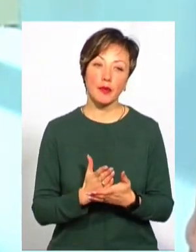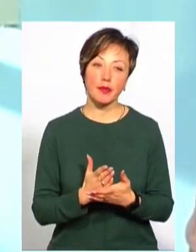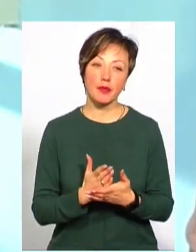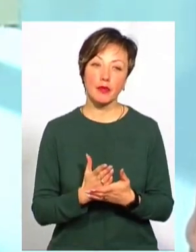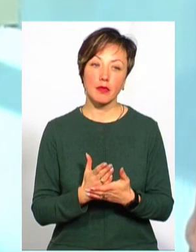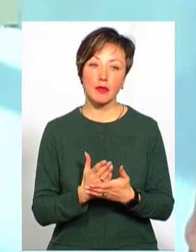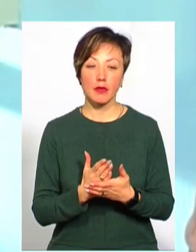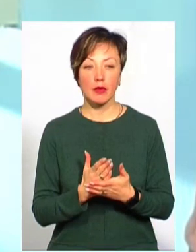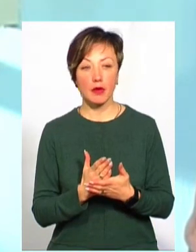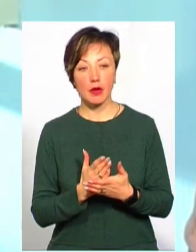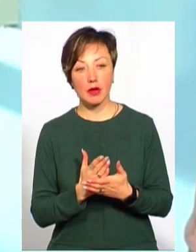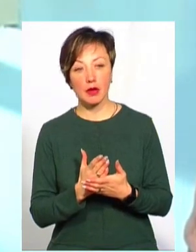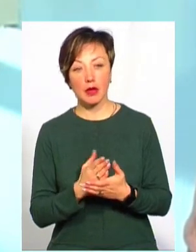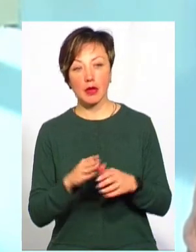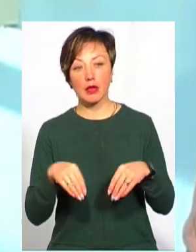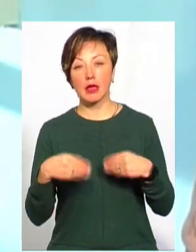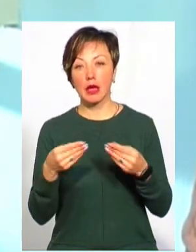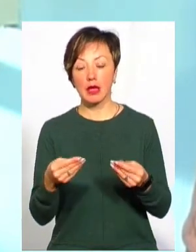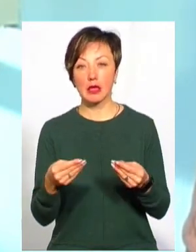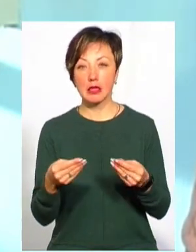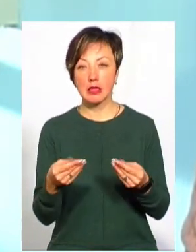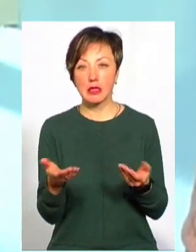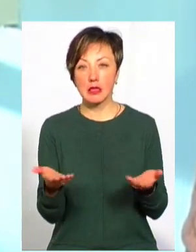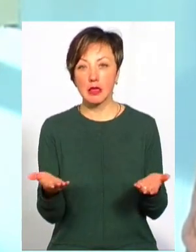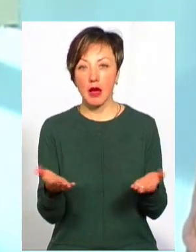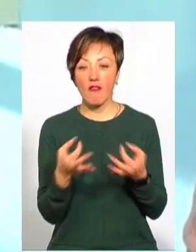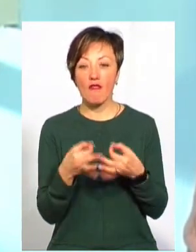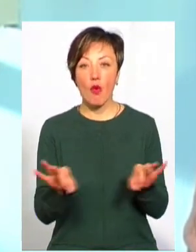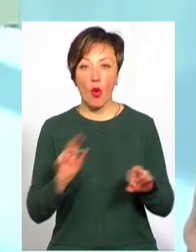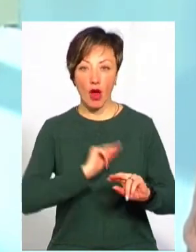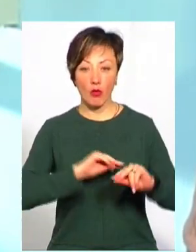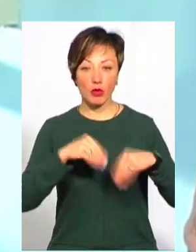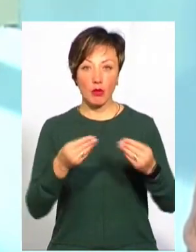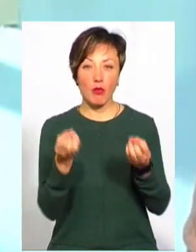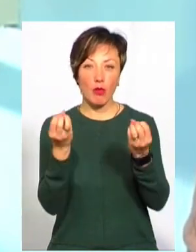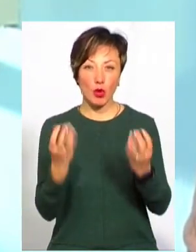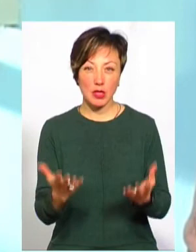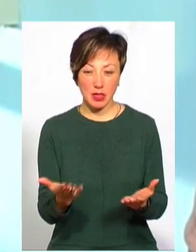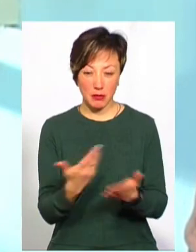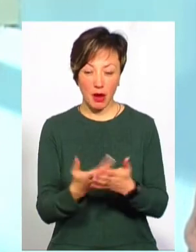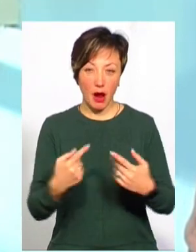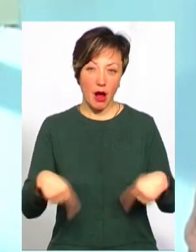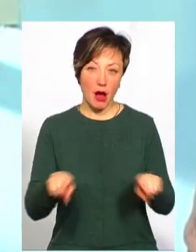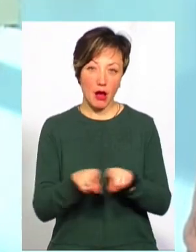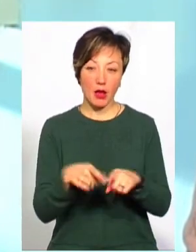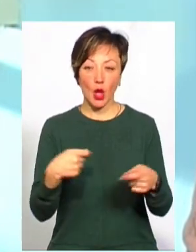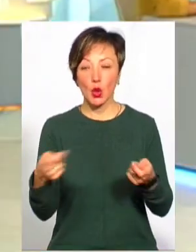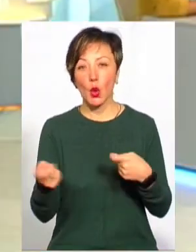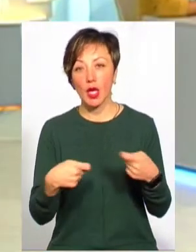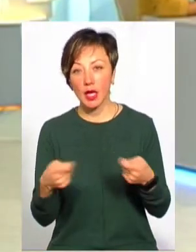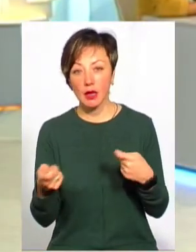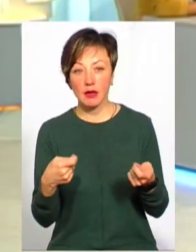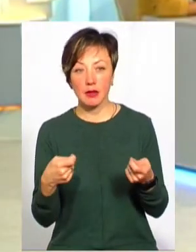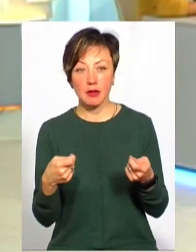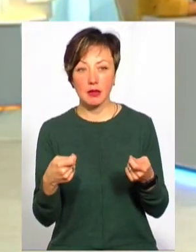Інше питання, що, звичайно, дається простір роботодавцю в тому, щоб в якісь такі прості галузі, як то торгівля. У